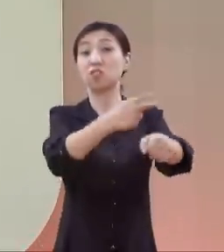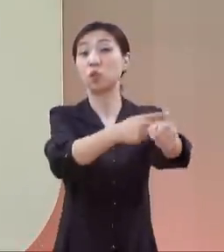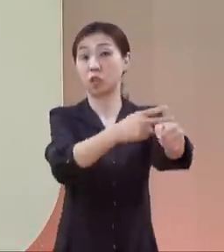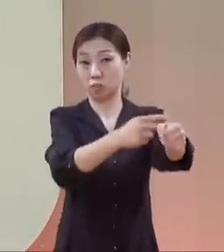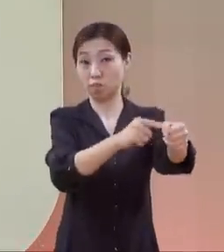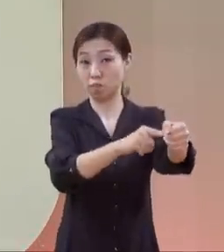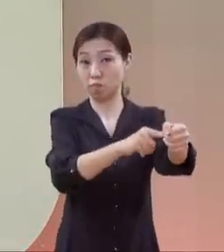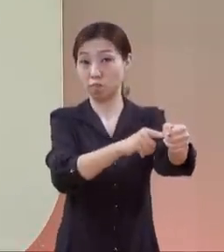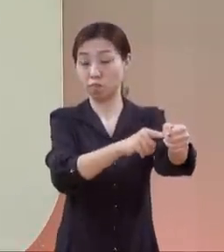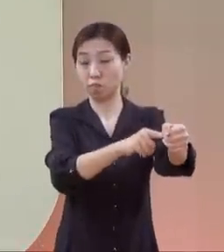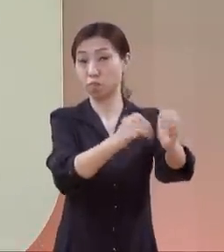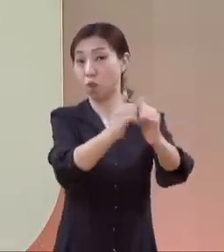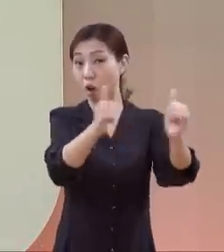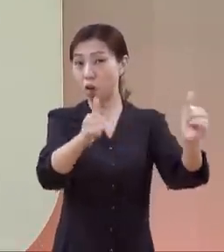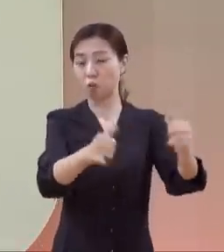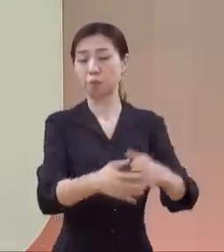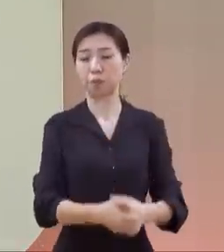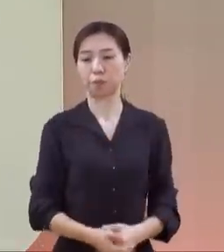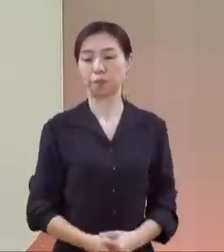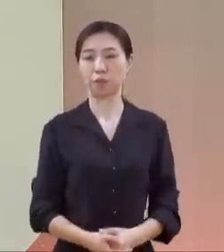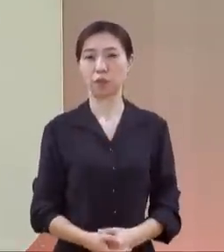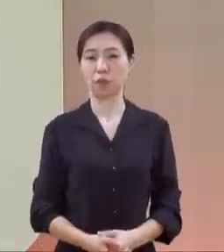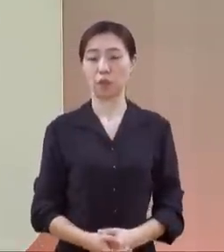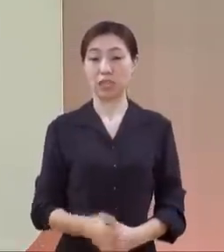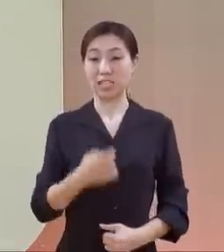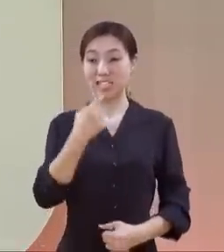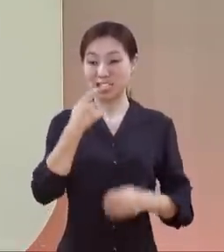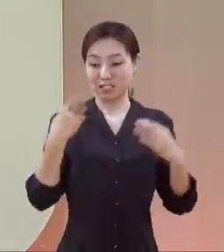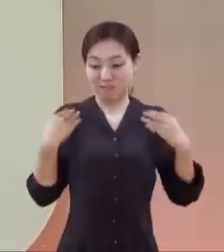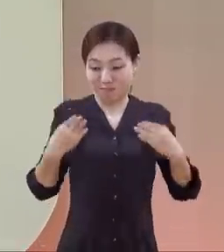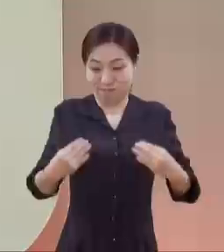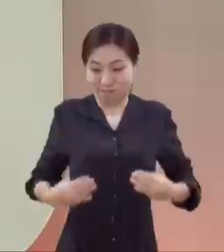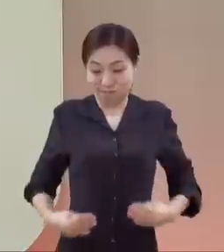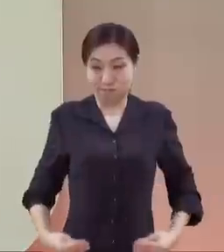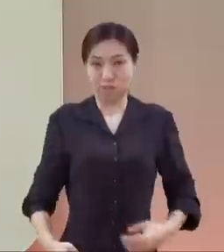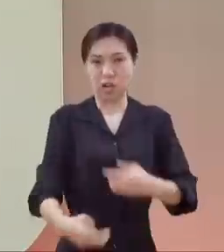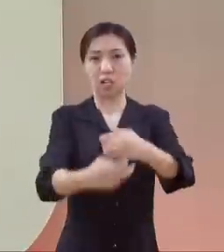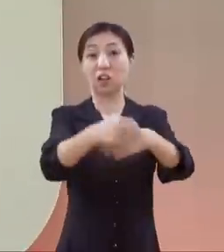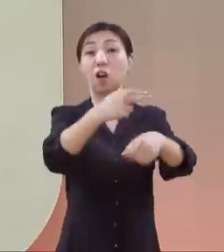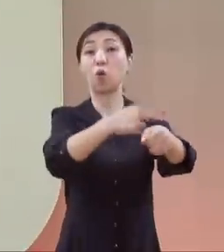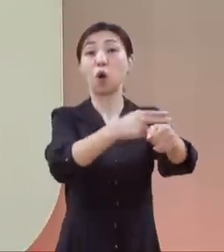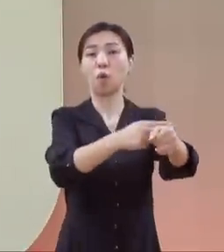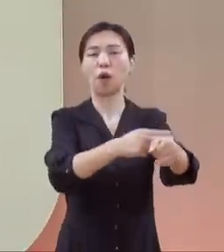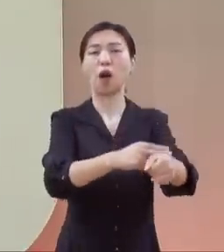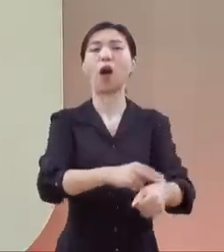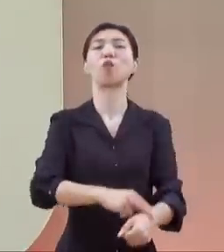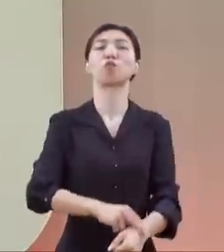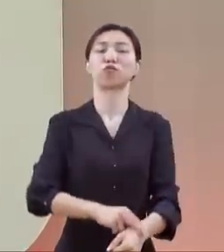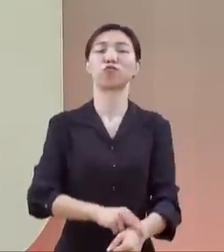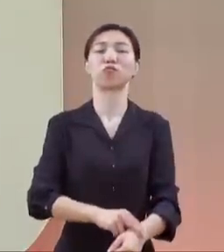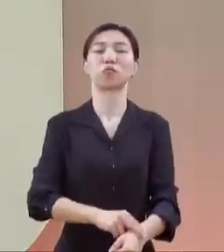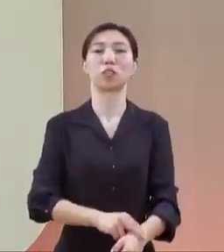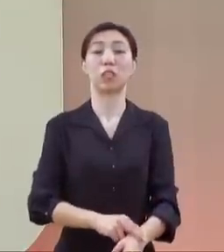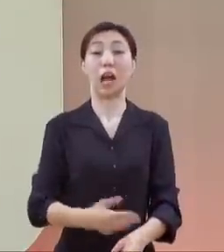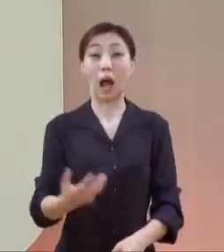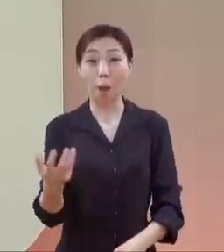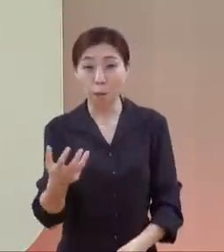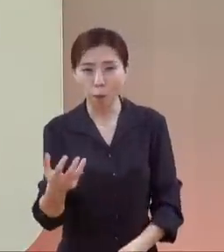입잖아요 의사가운 하얀 옷을 입은 의사가 자랐습니다 아프면